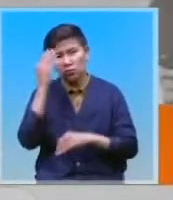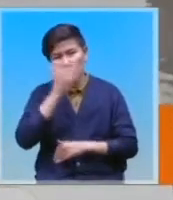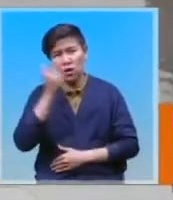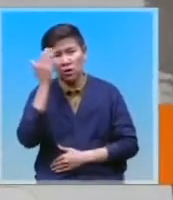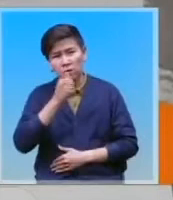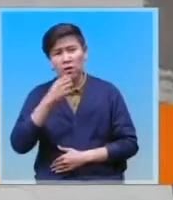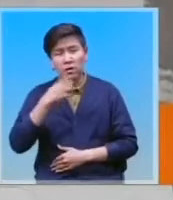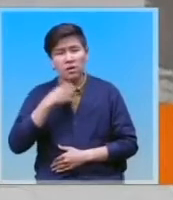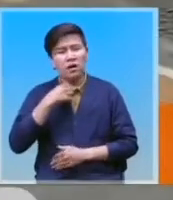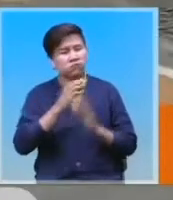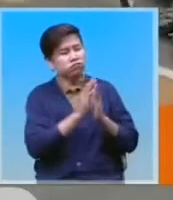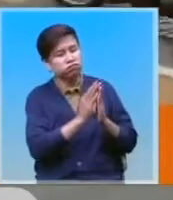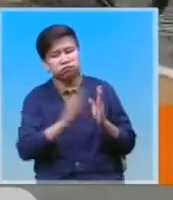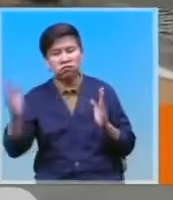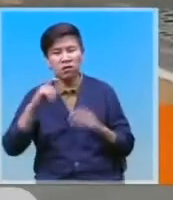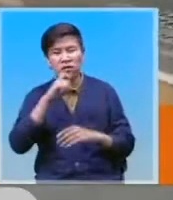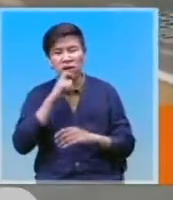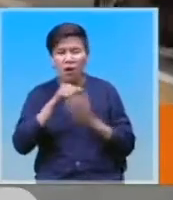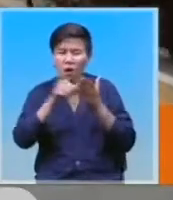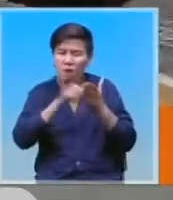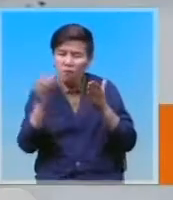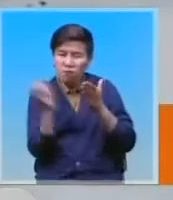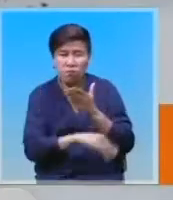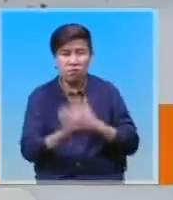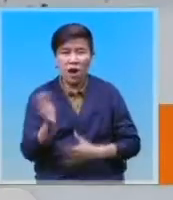อยากให้เป็นแบบนี้ตลอดเลยไม่อยากให้ใครมาลบทิ้งนะครับ